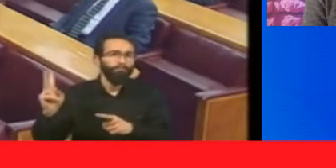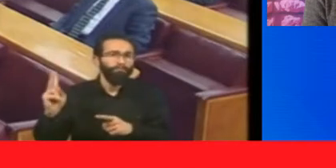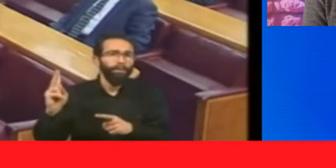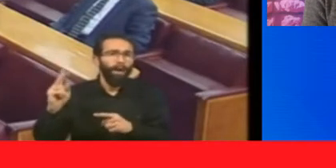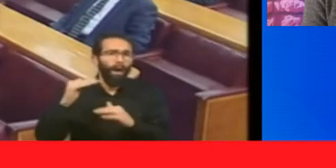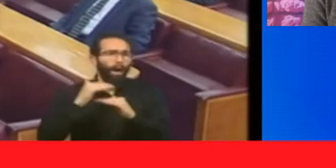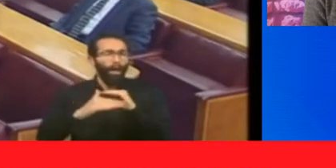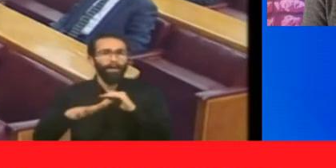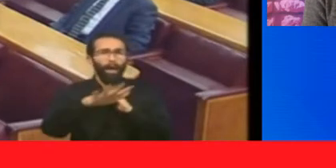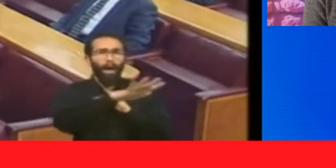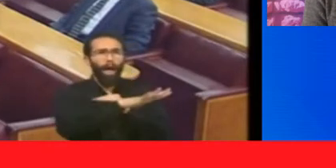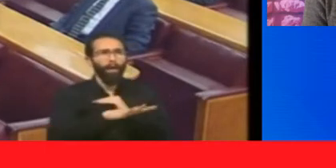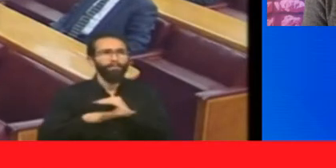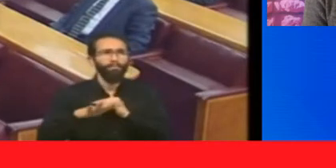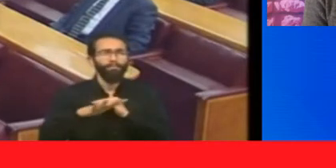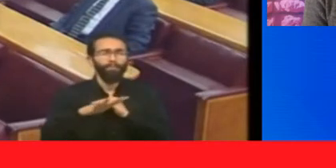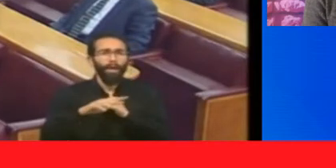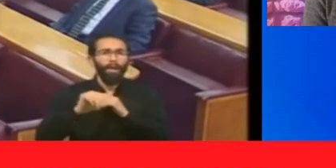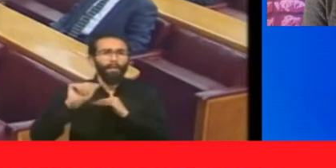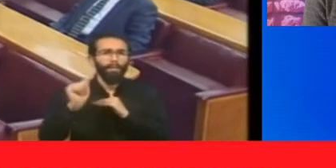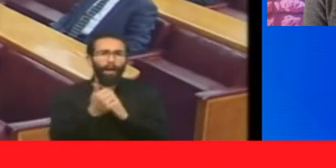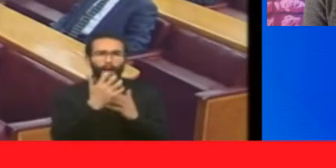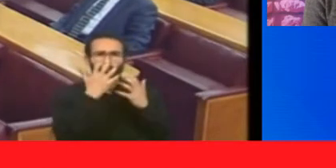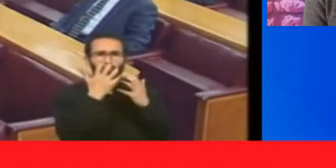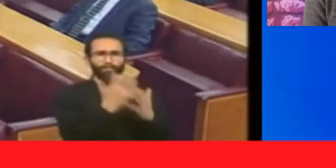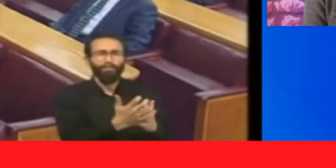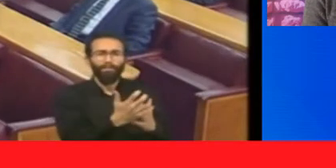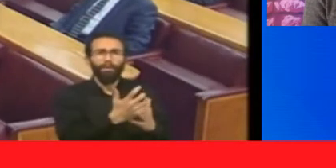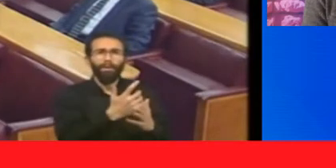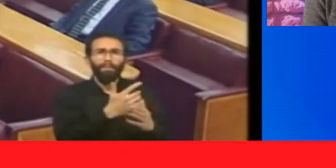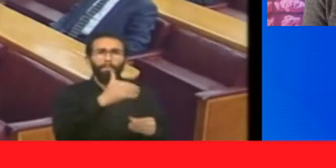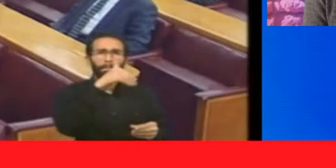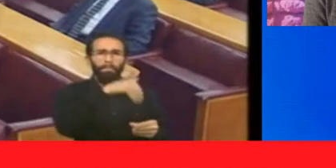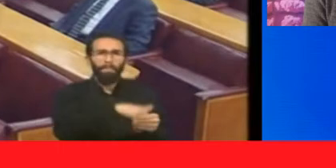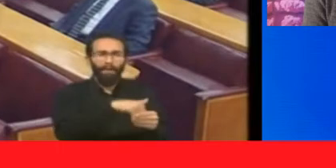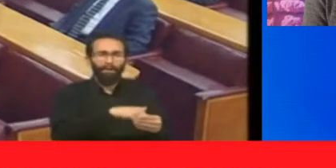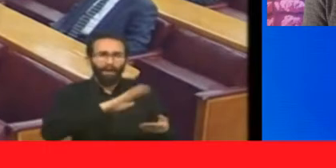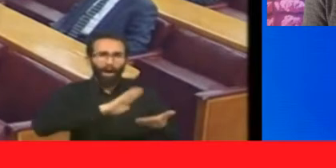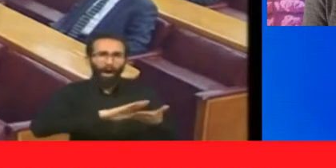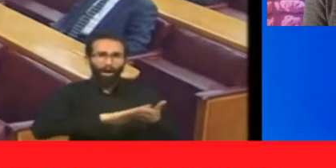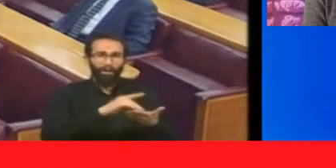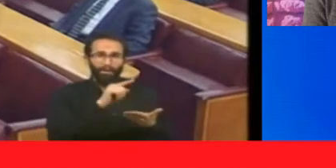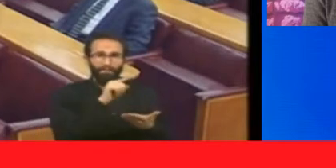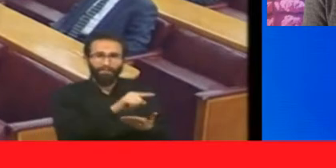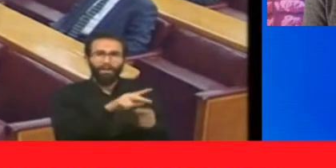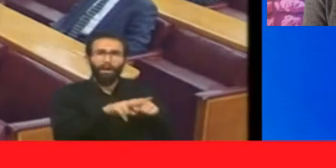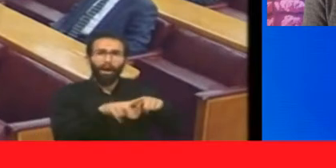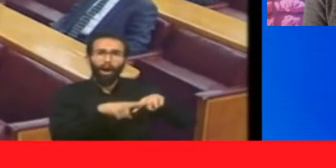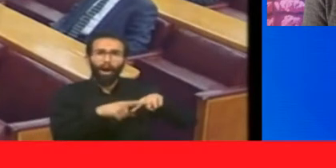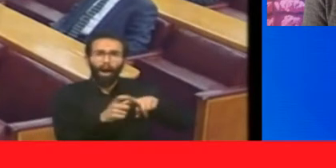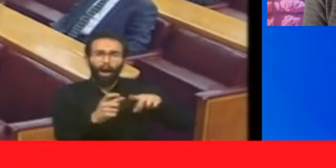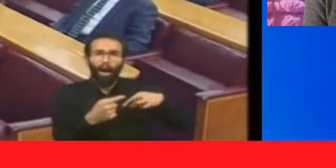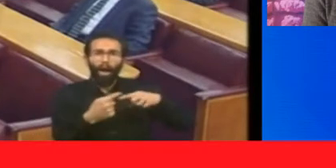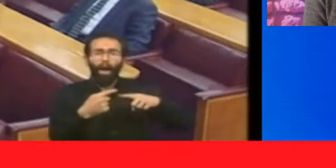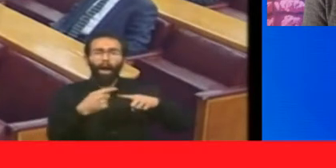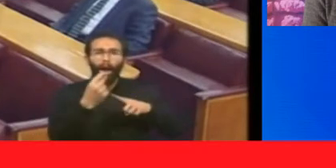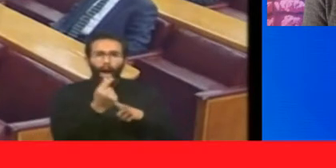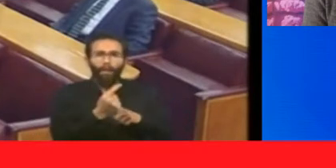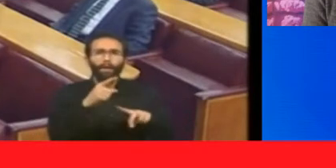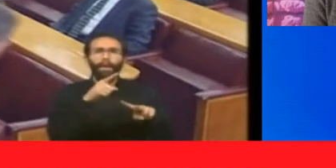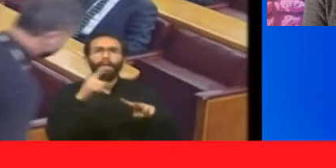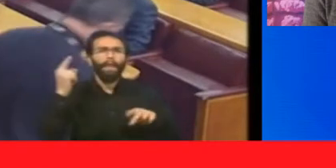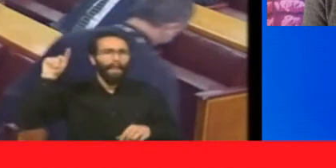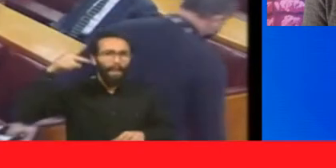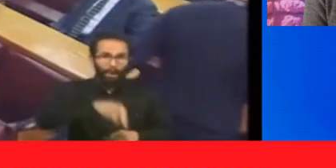değer verdiği Mamos'temiz, sevgili milletvekili arkadaşımız Kadri Yıldırım'a Allah'tan